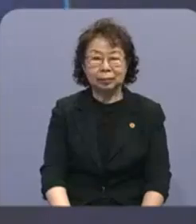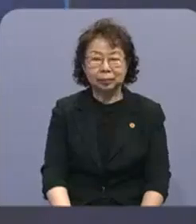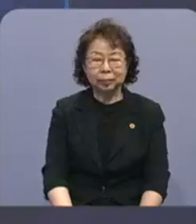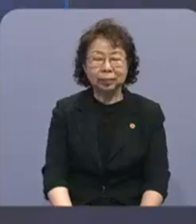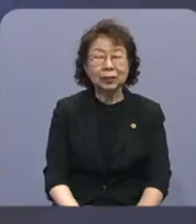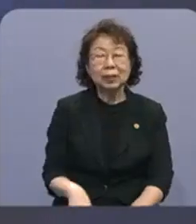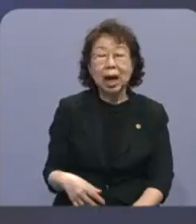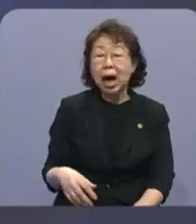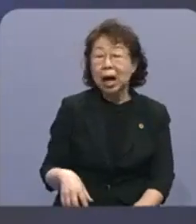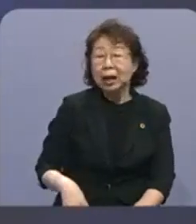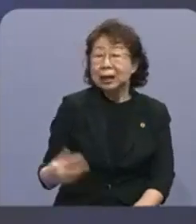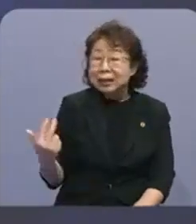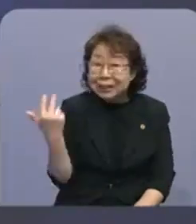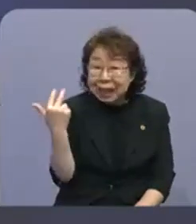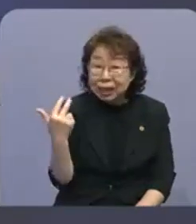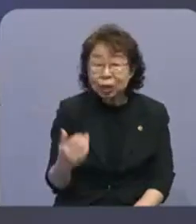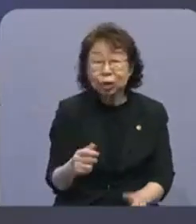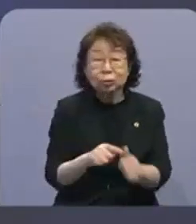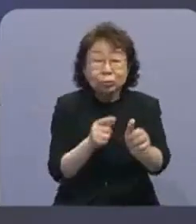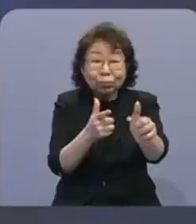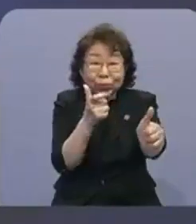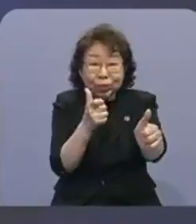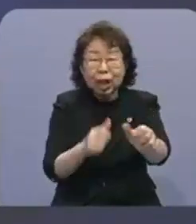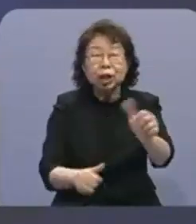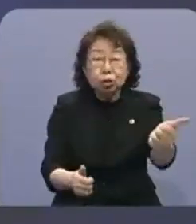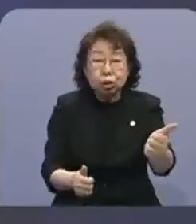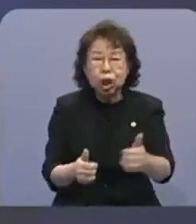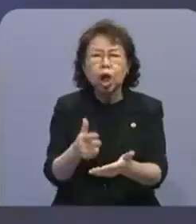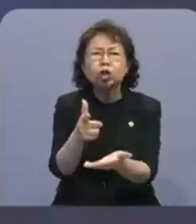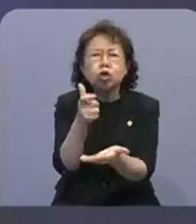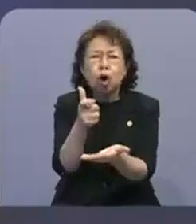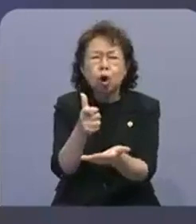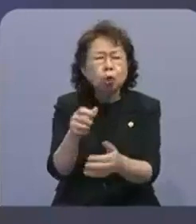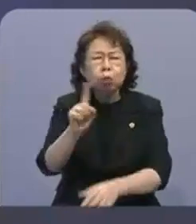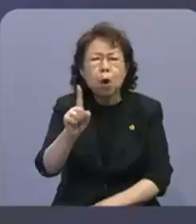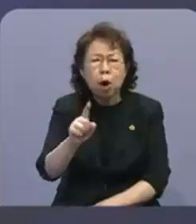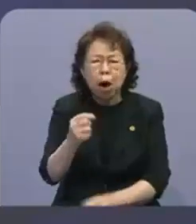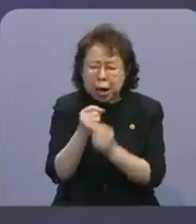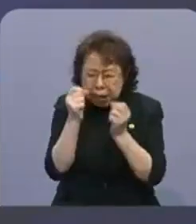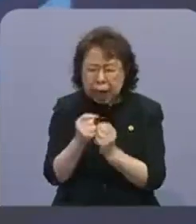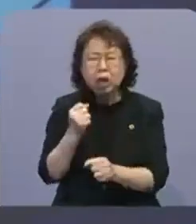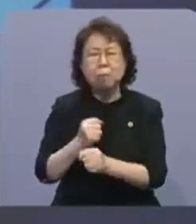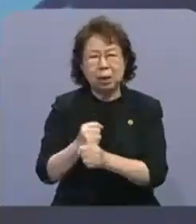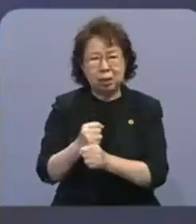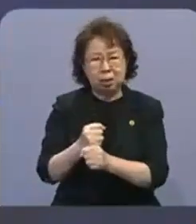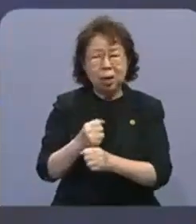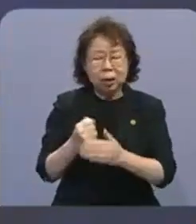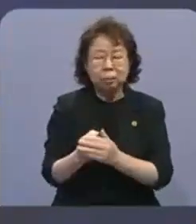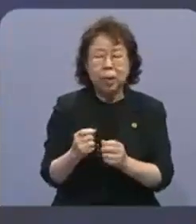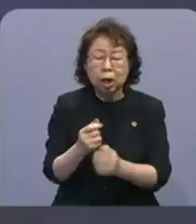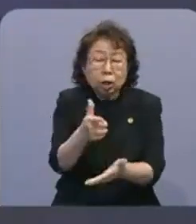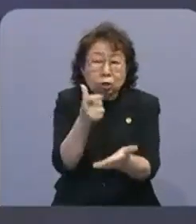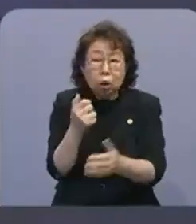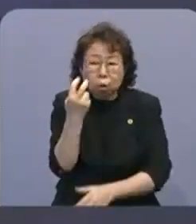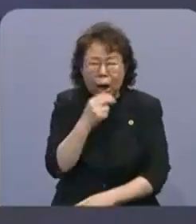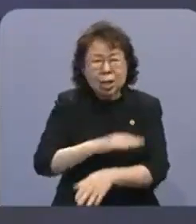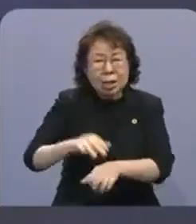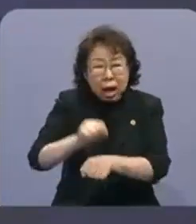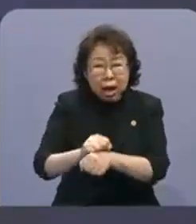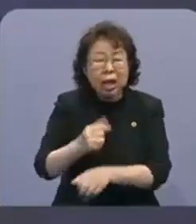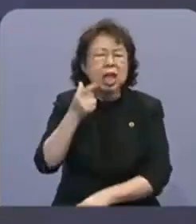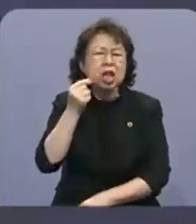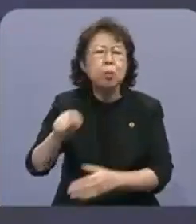어제 나 주 앞에 선 일본 총리 총격 사망 사건의 쓰인 건 사제 총 이었읍니다 상대적으로 총기 관리에 엄격한 평가를 받는